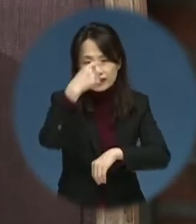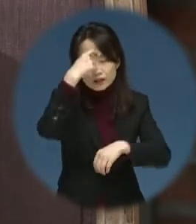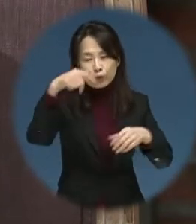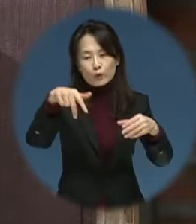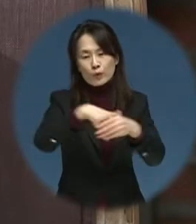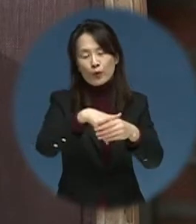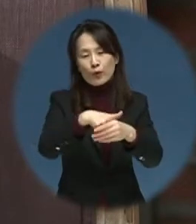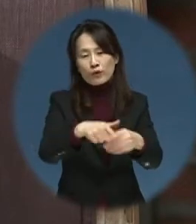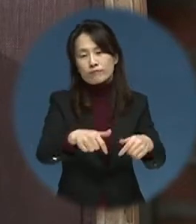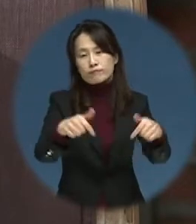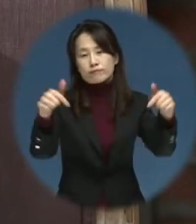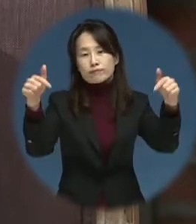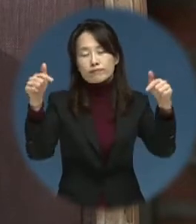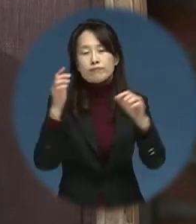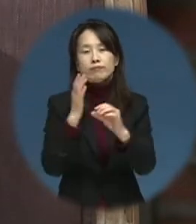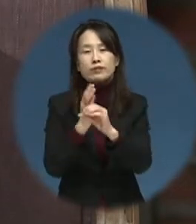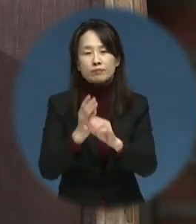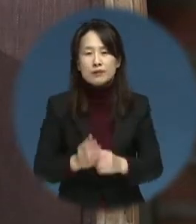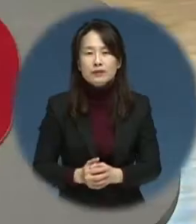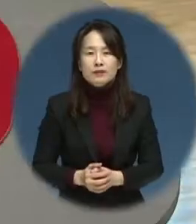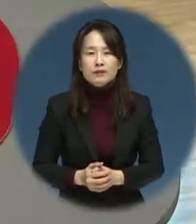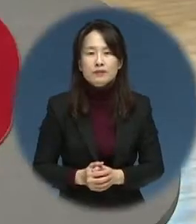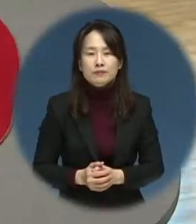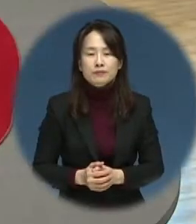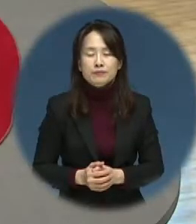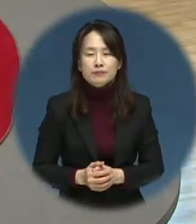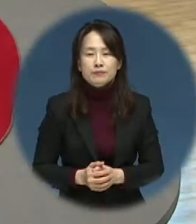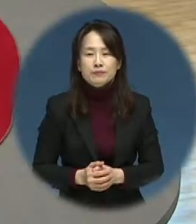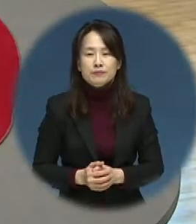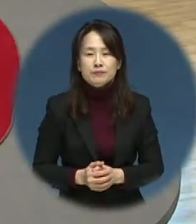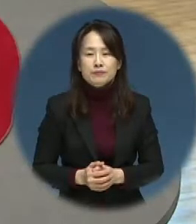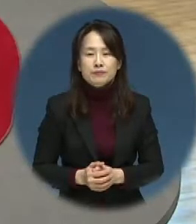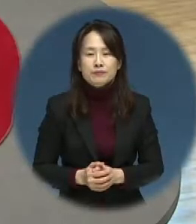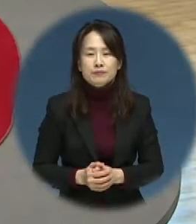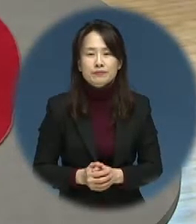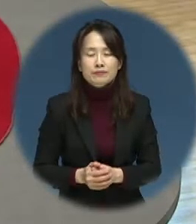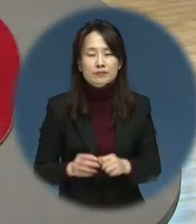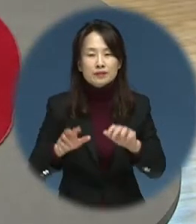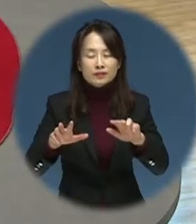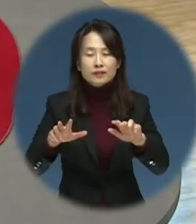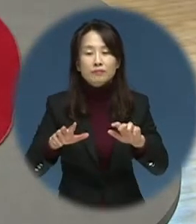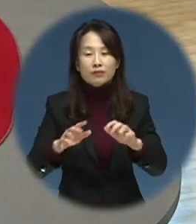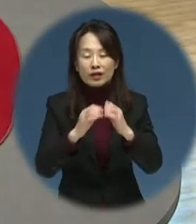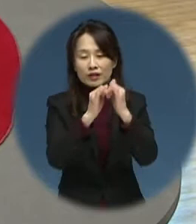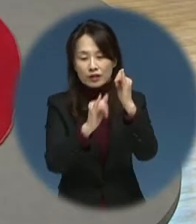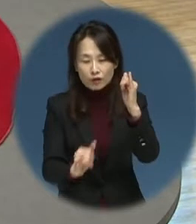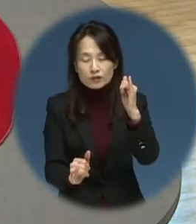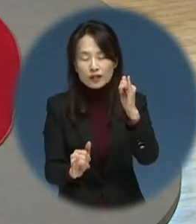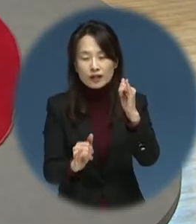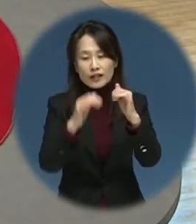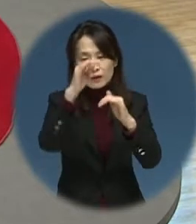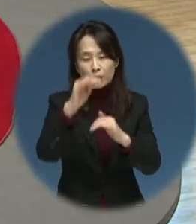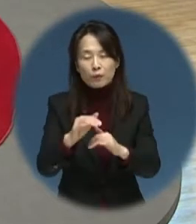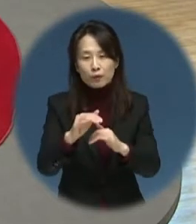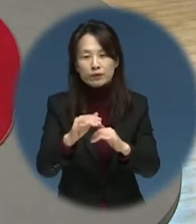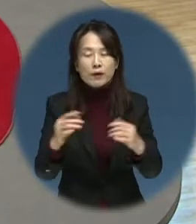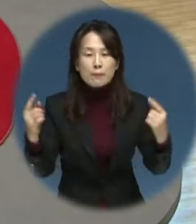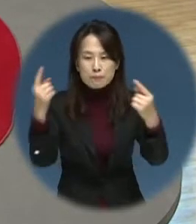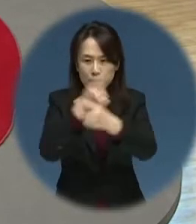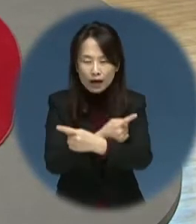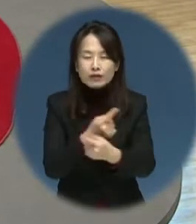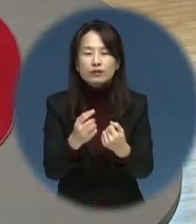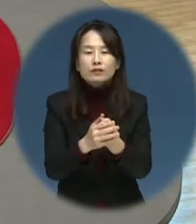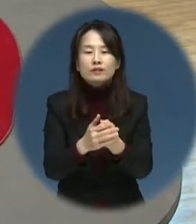지역의 예외 없이 서구의 지배를 다 받습니다. 예. 이게 이제 어떤 지배 비지배 이제 역전. 강약의 역전이